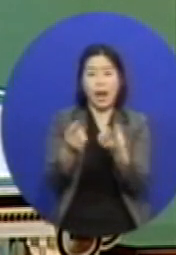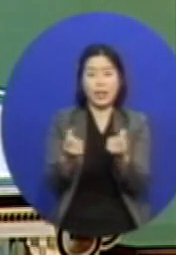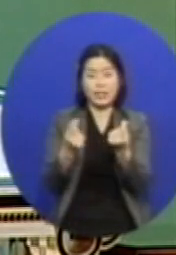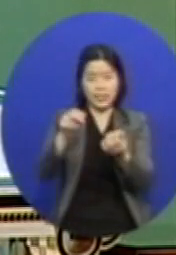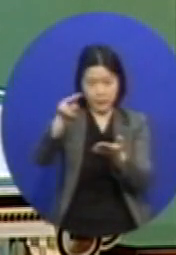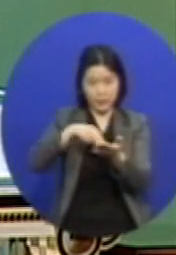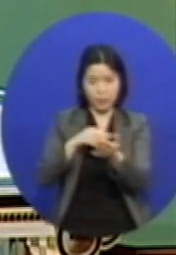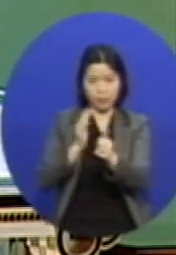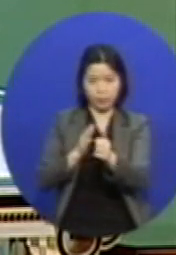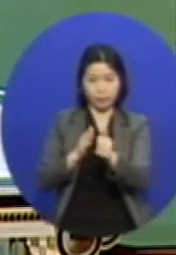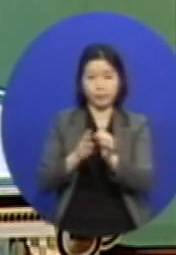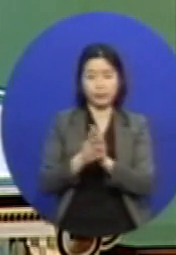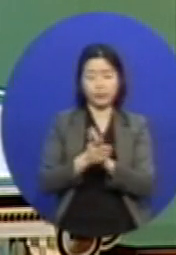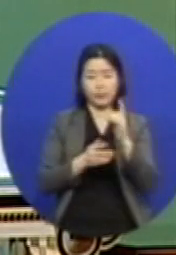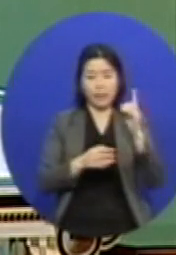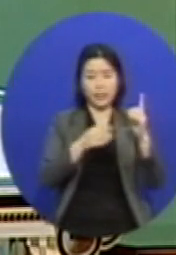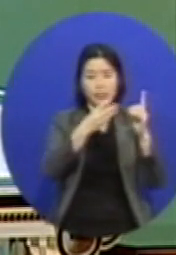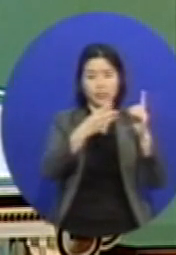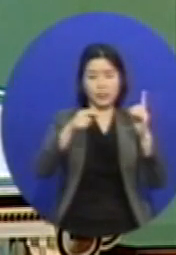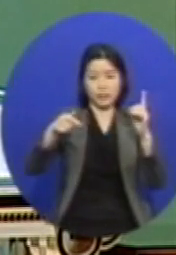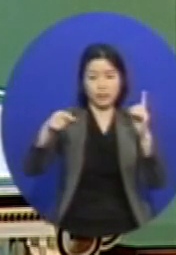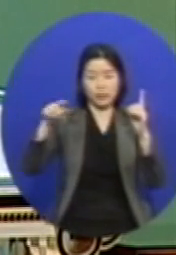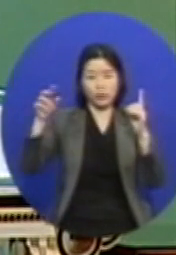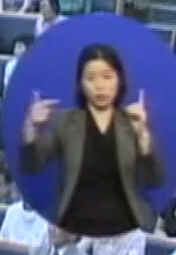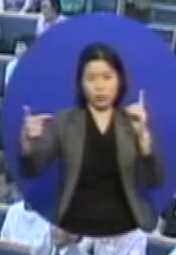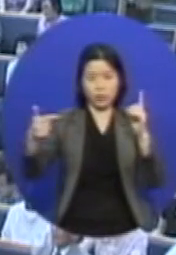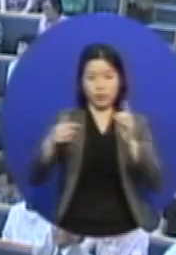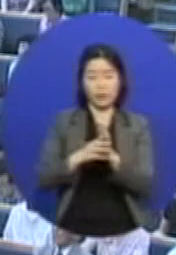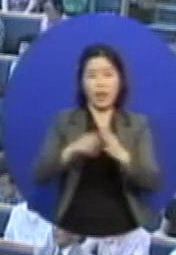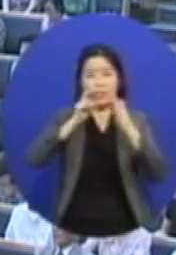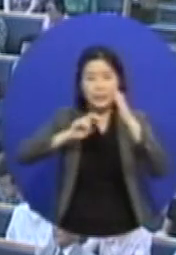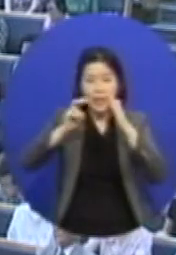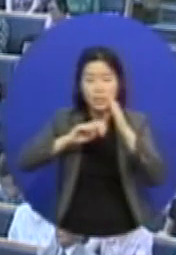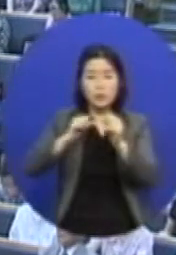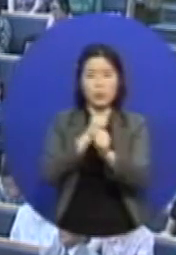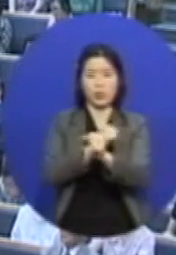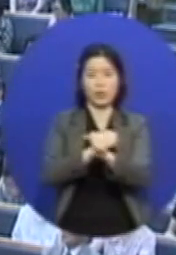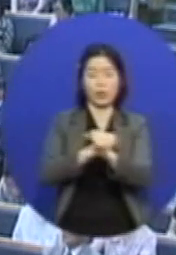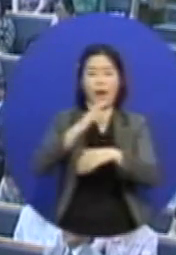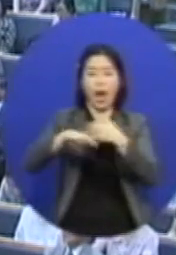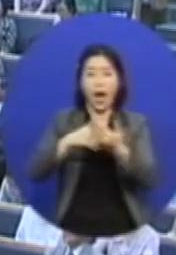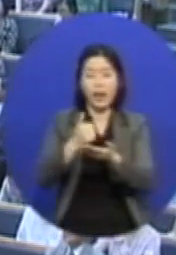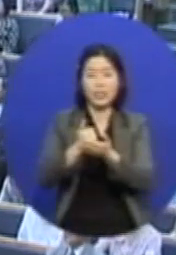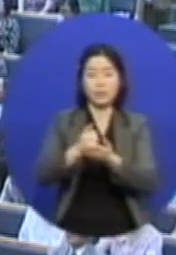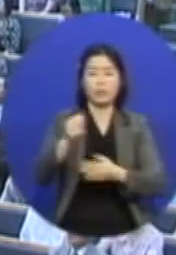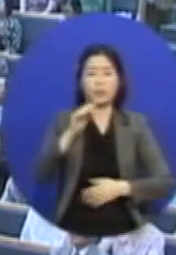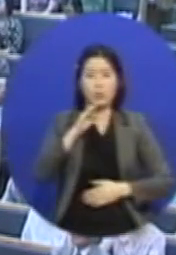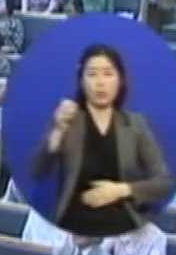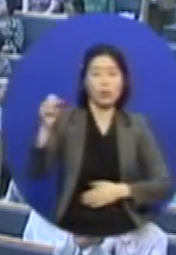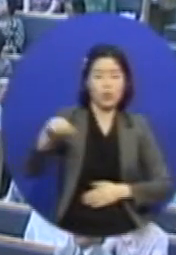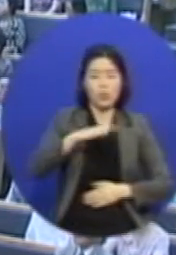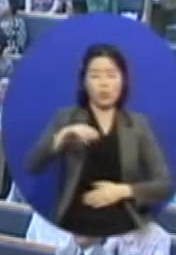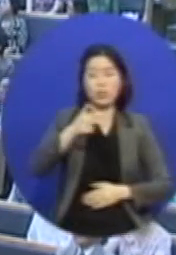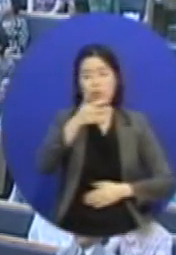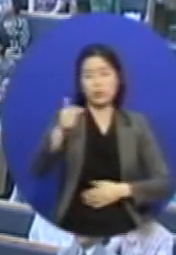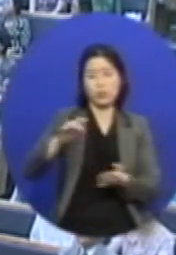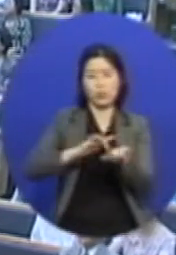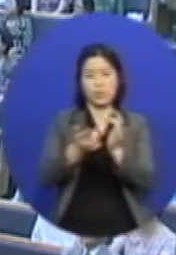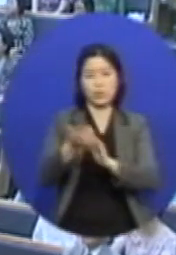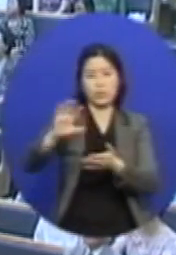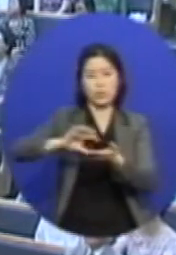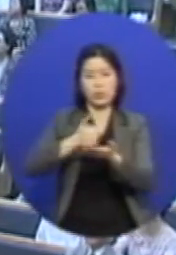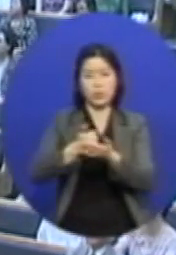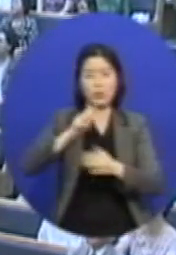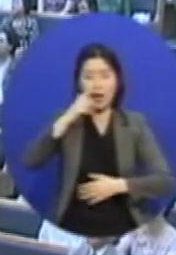에베소서 1장 3절 부터 6절 까지 찬송하리로다 하나님 곧 우리 주 예수 그리스도의 아버지께서